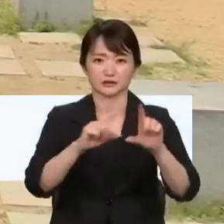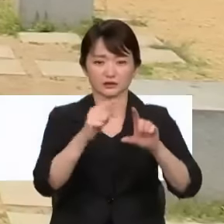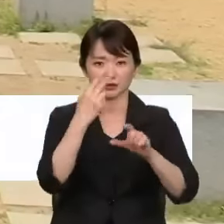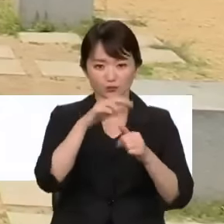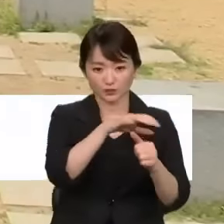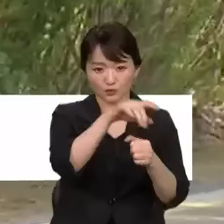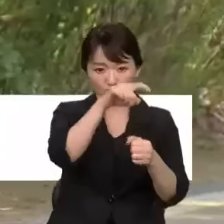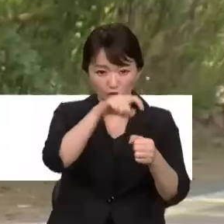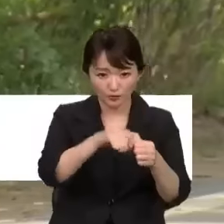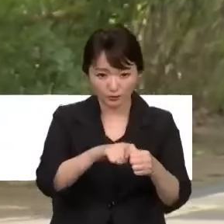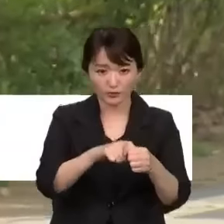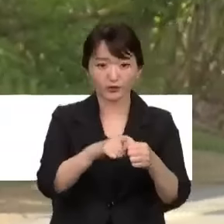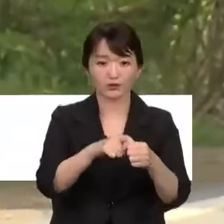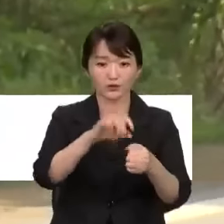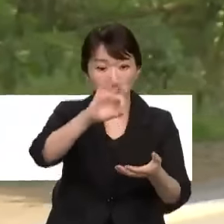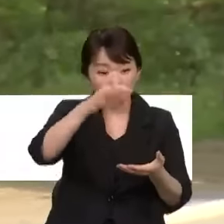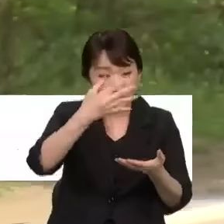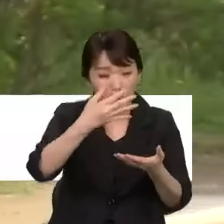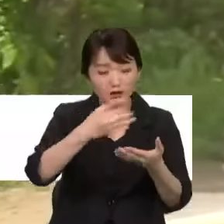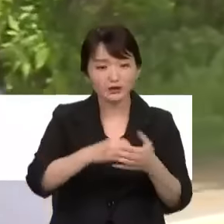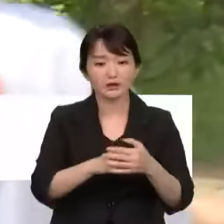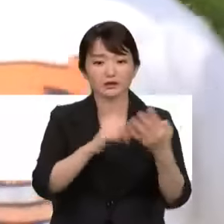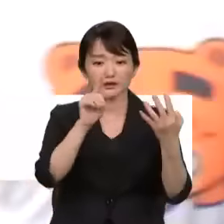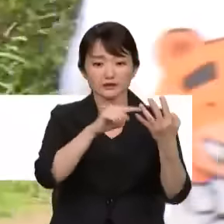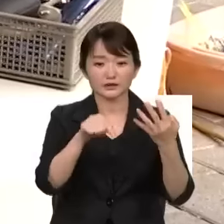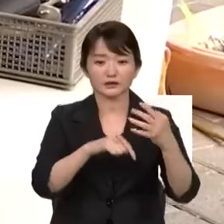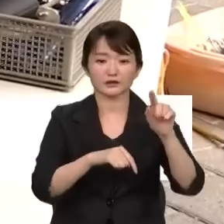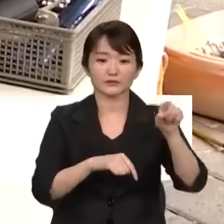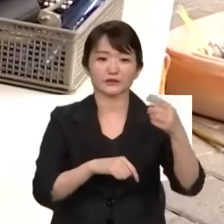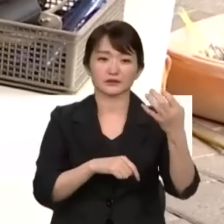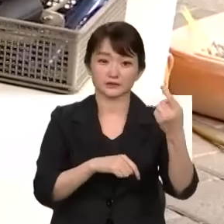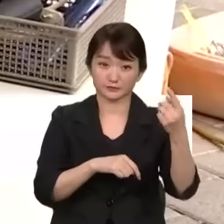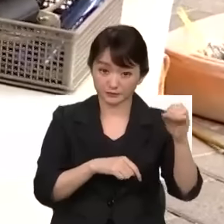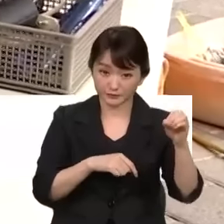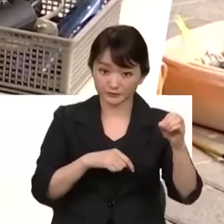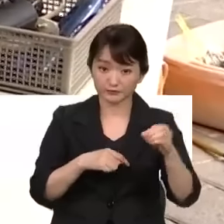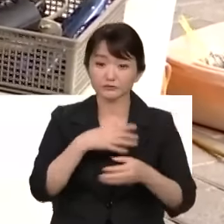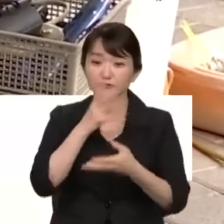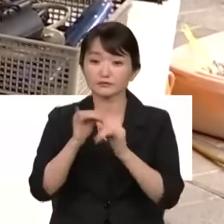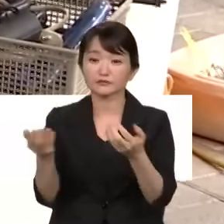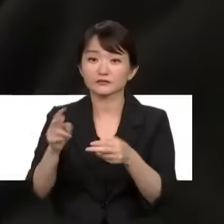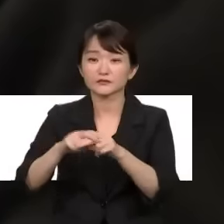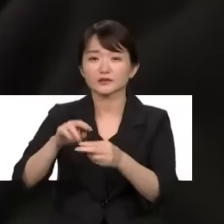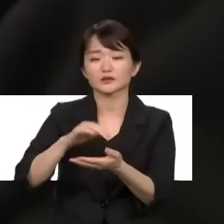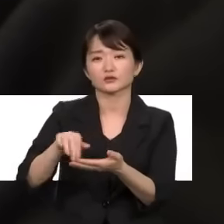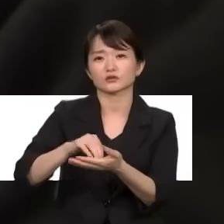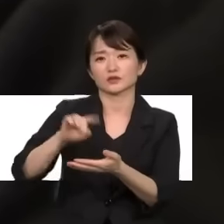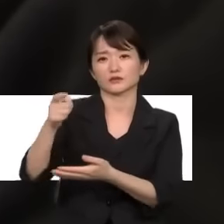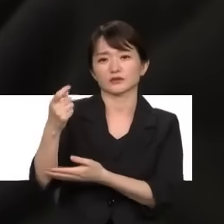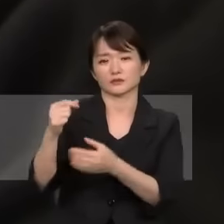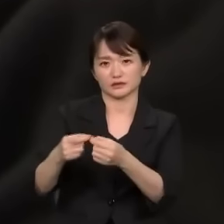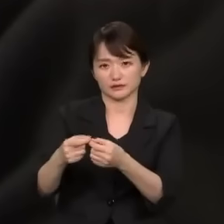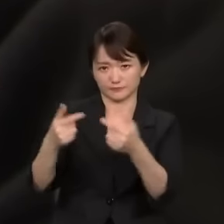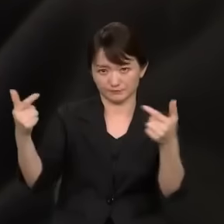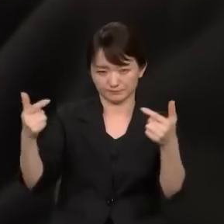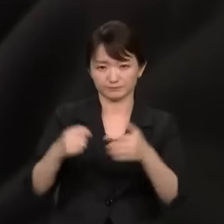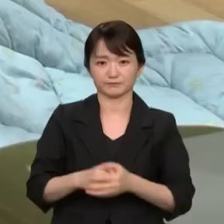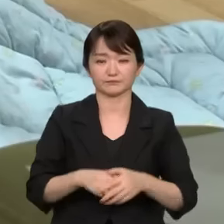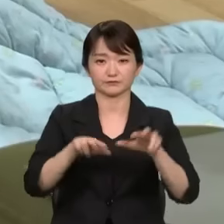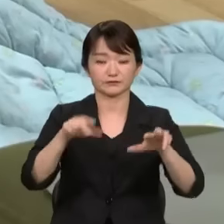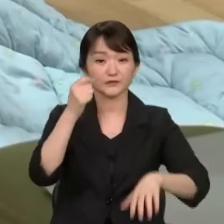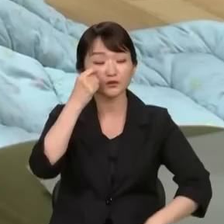급여는 사인 가구 기준 연간 141만 원 올렸고 노인 일자리는 역대 최대 수준인 110만 개로 늘렸습니다 현재